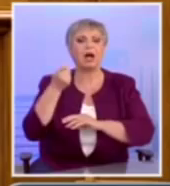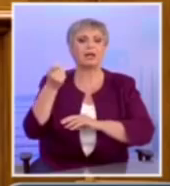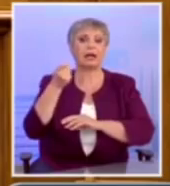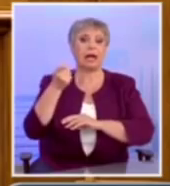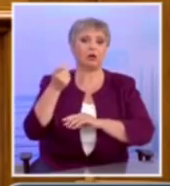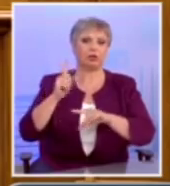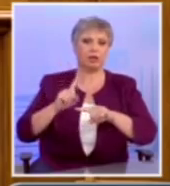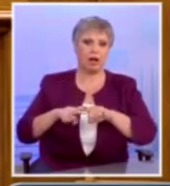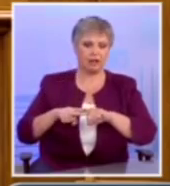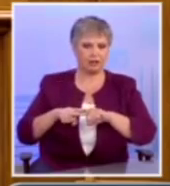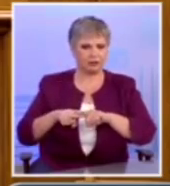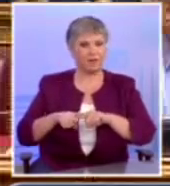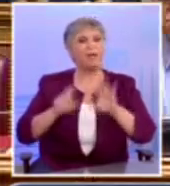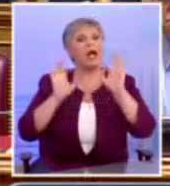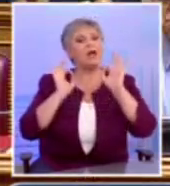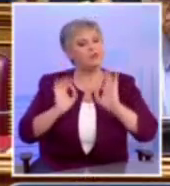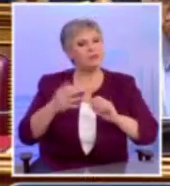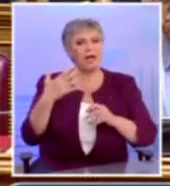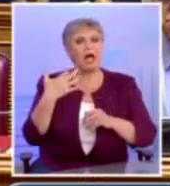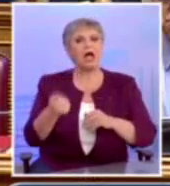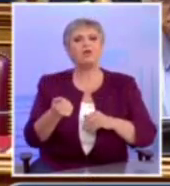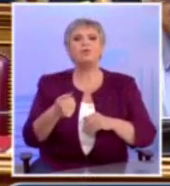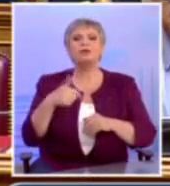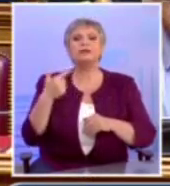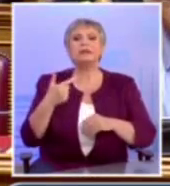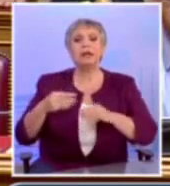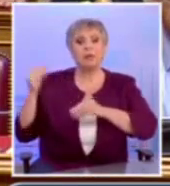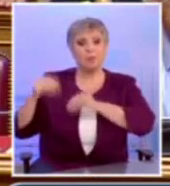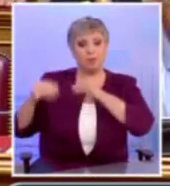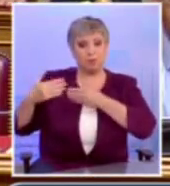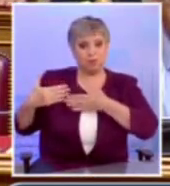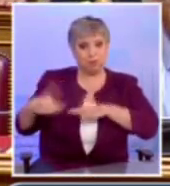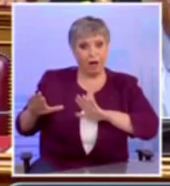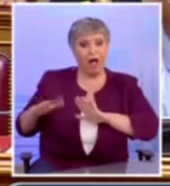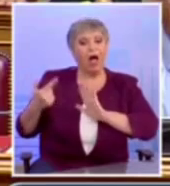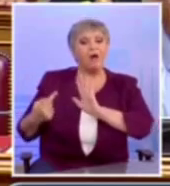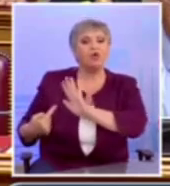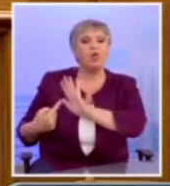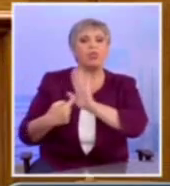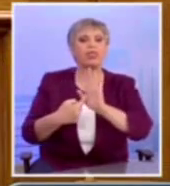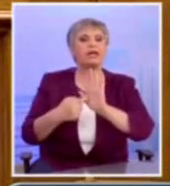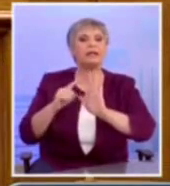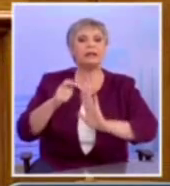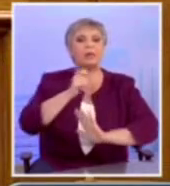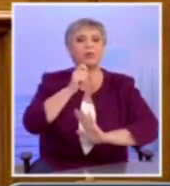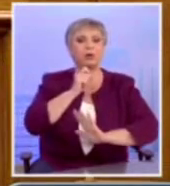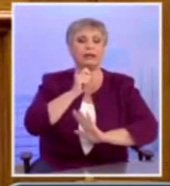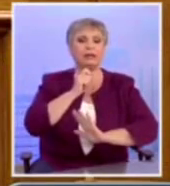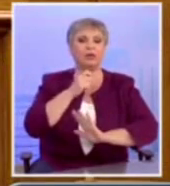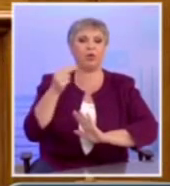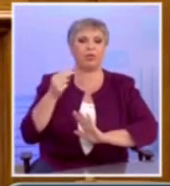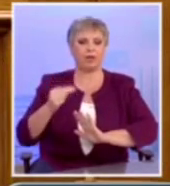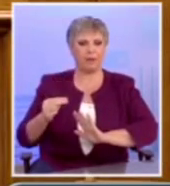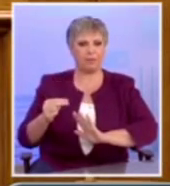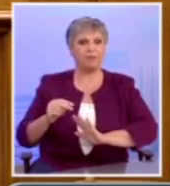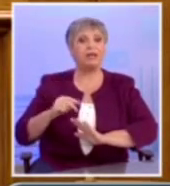διαφορές, πολιτικές εξελίξεις αυτό το δημοψήφισμα. Φάνηκε από την ομιλία του